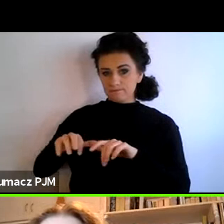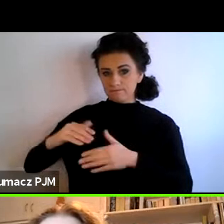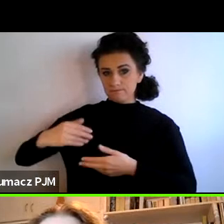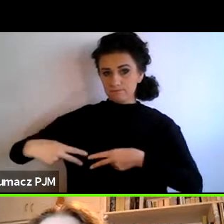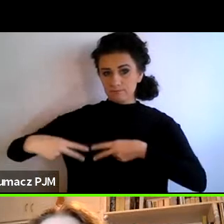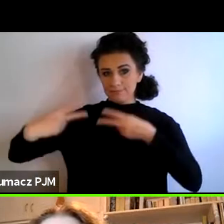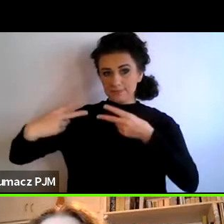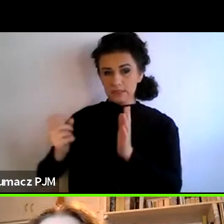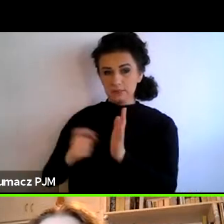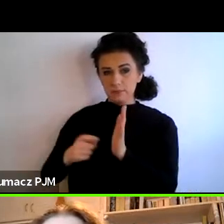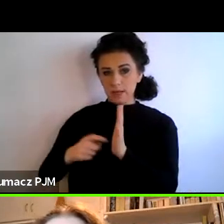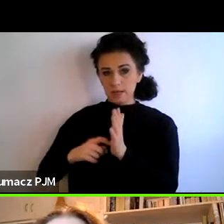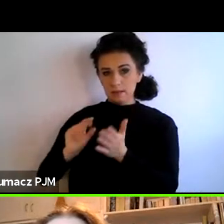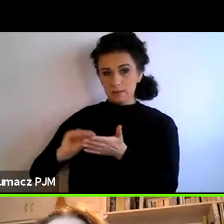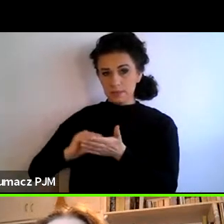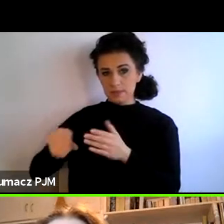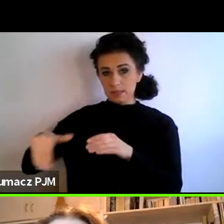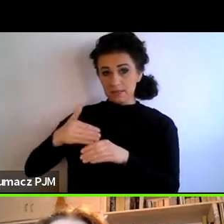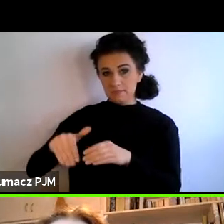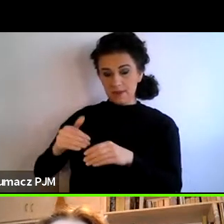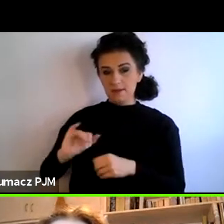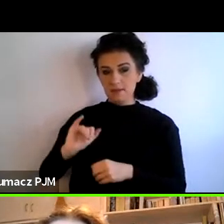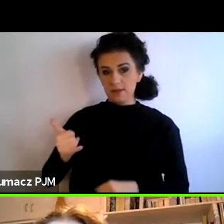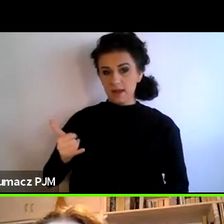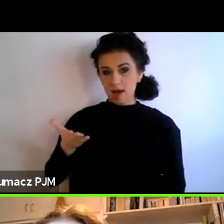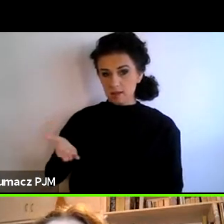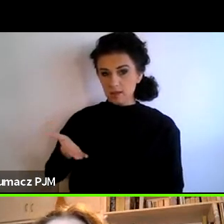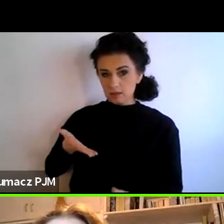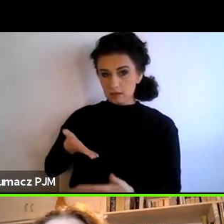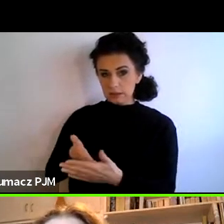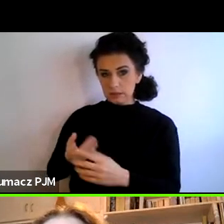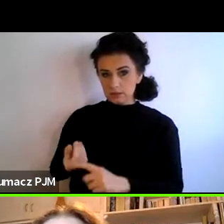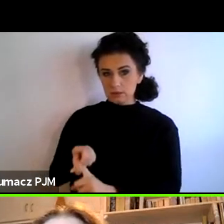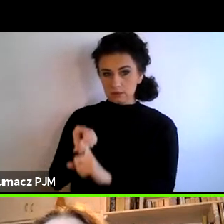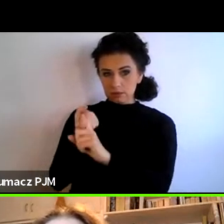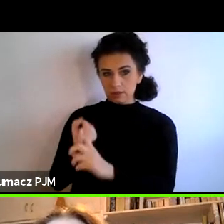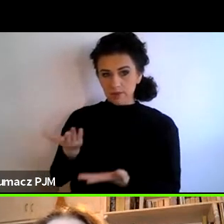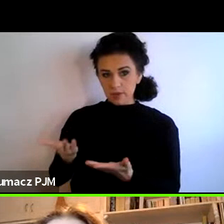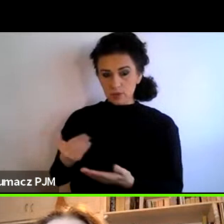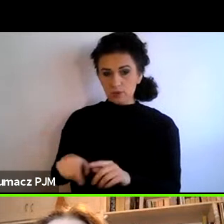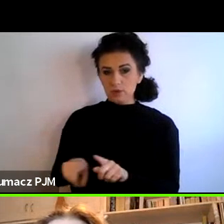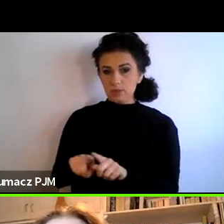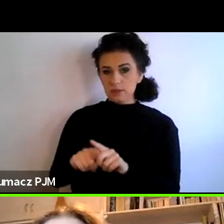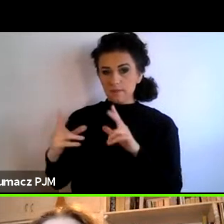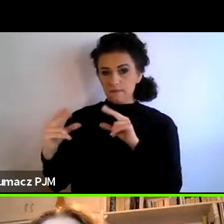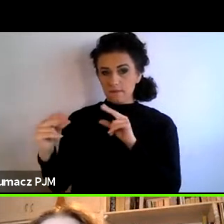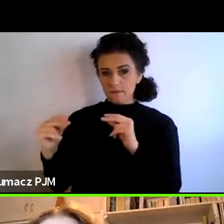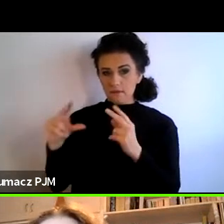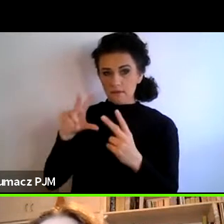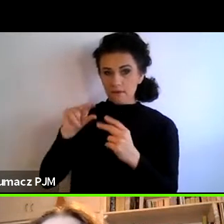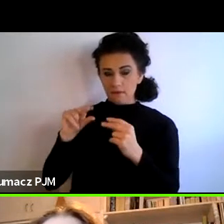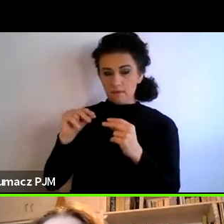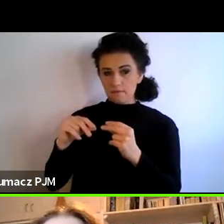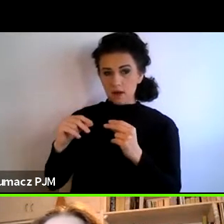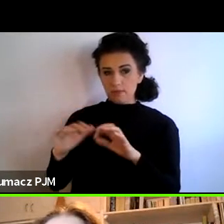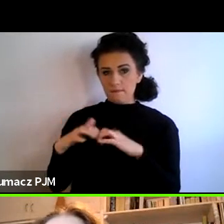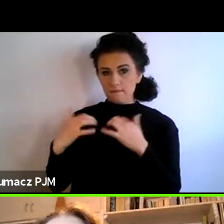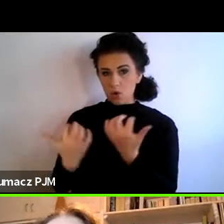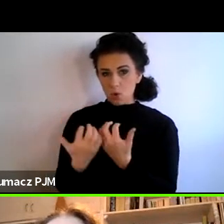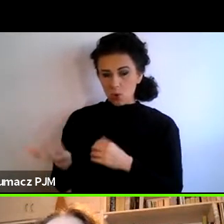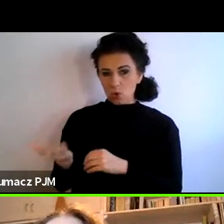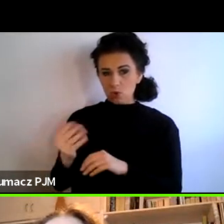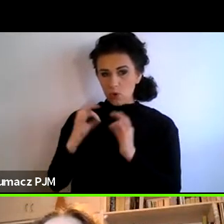na przykład wymaga napisania maila albo nawet po prostu wypowiedzi na forum. No i te osoby potrzebują